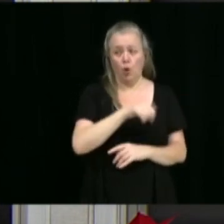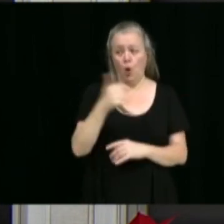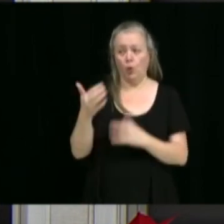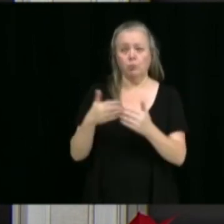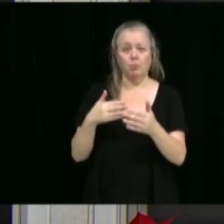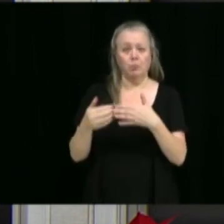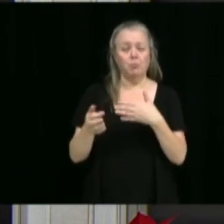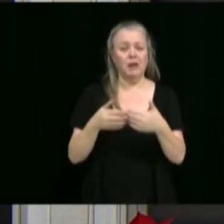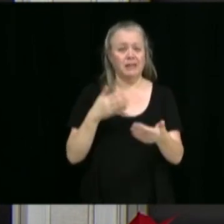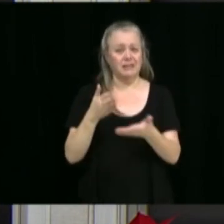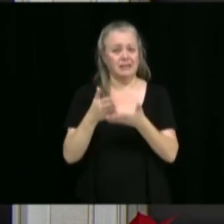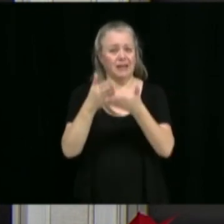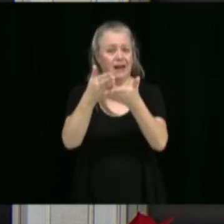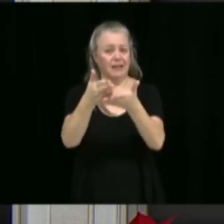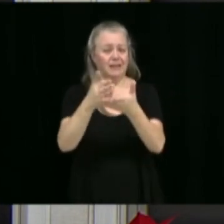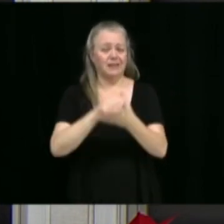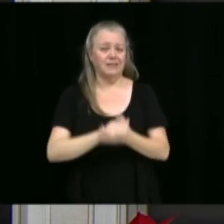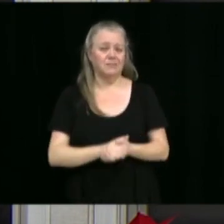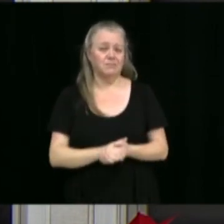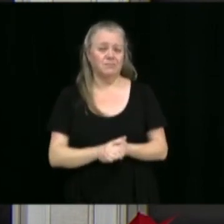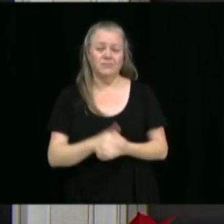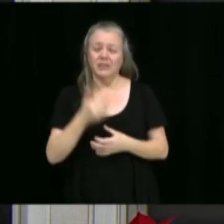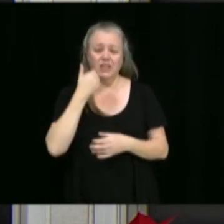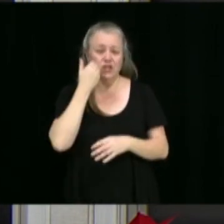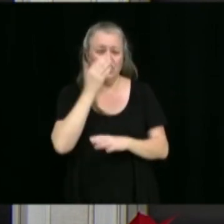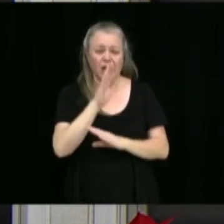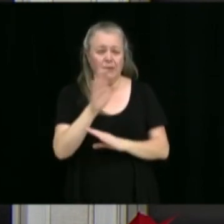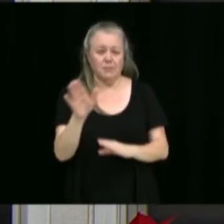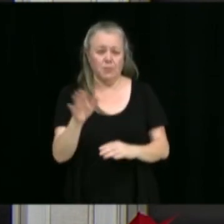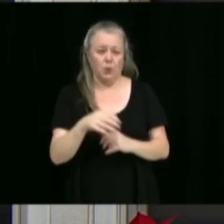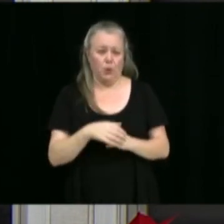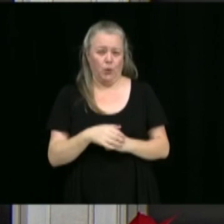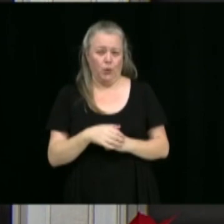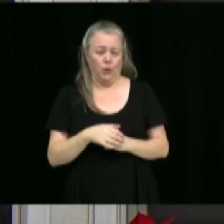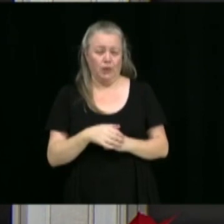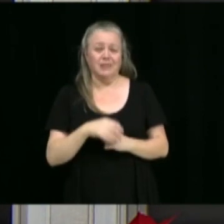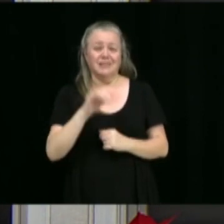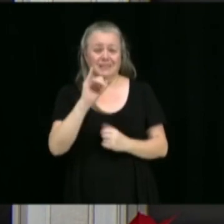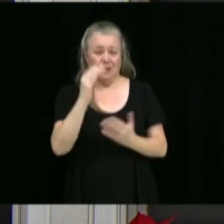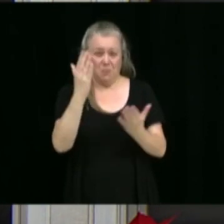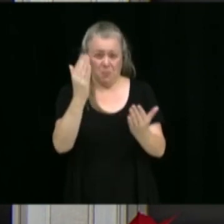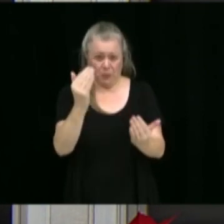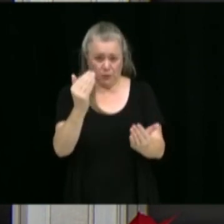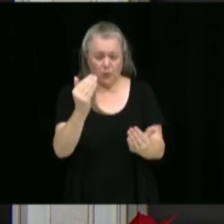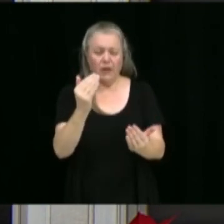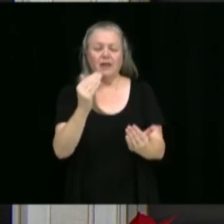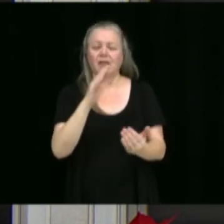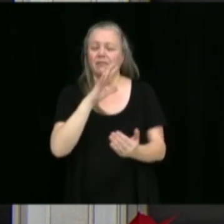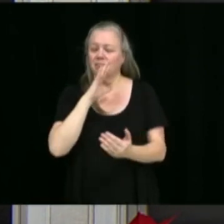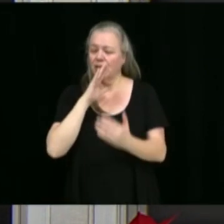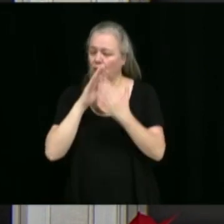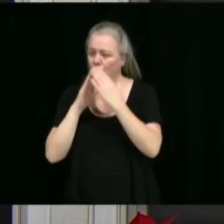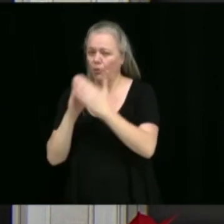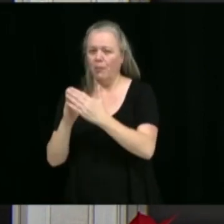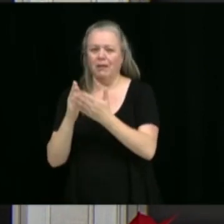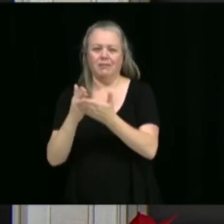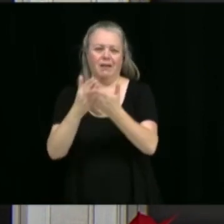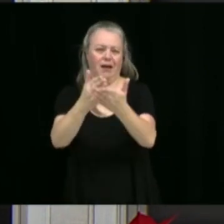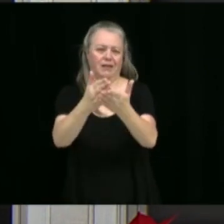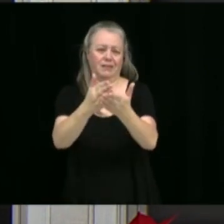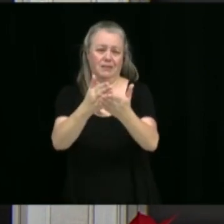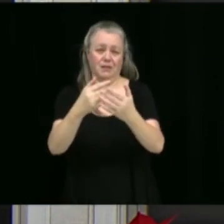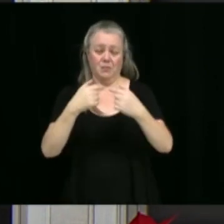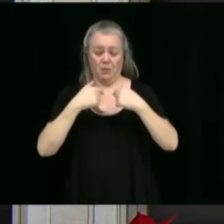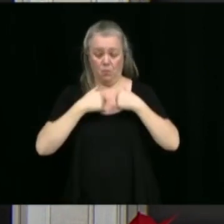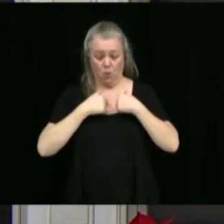sont là pour venir en aide. Donc, n'hésitez pas à faire appel à l'aide nécessaire. Et tout le conseil municipal et